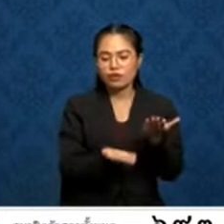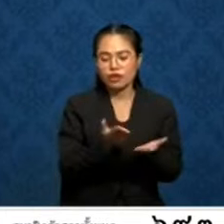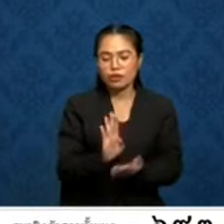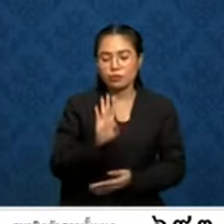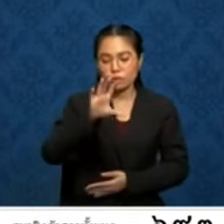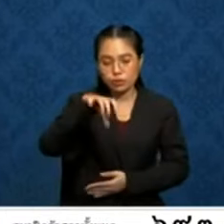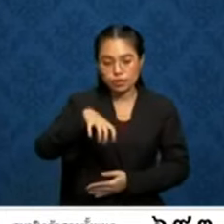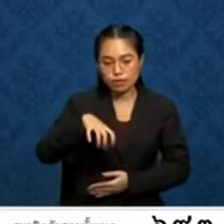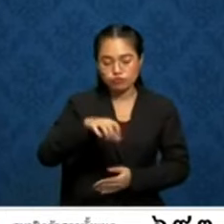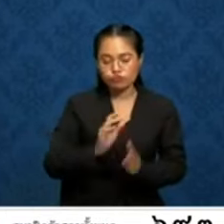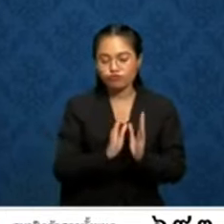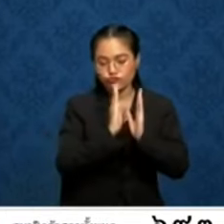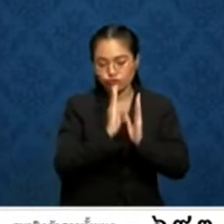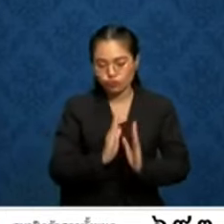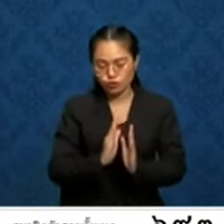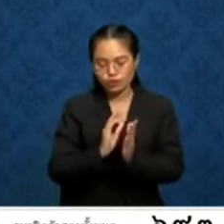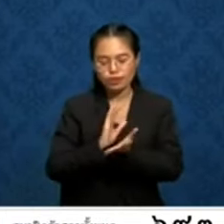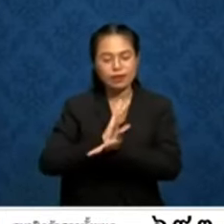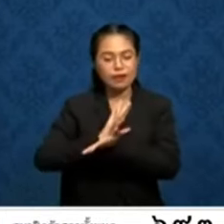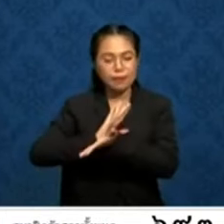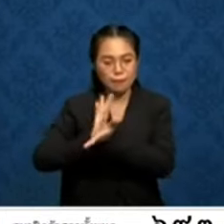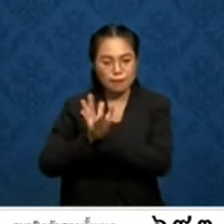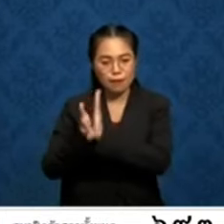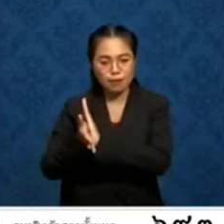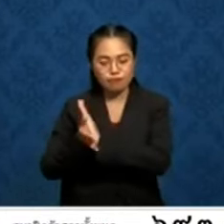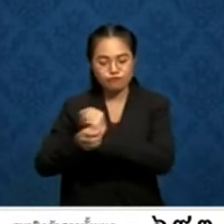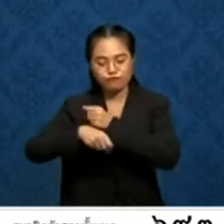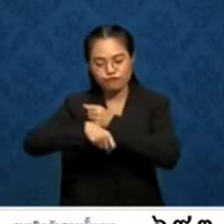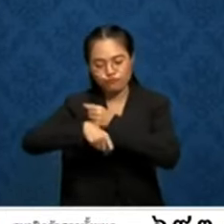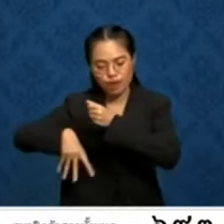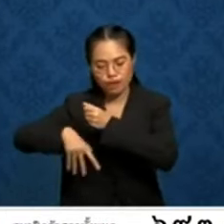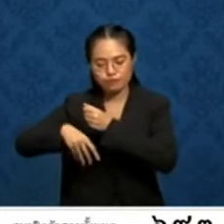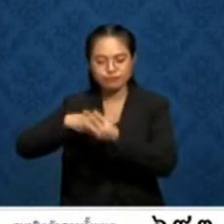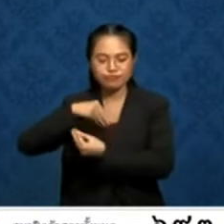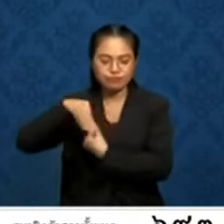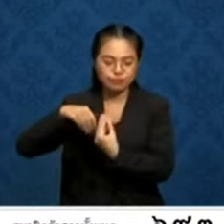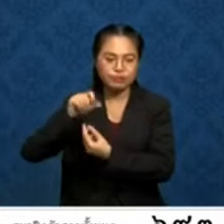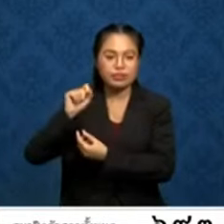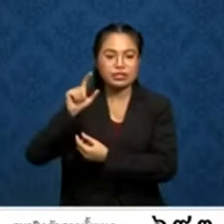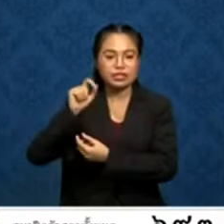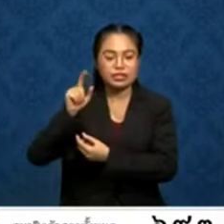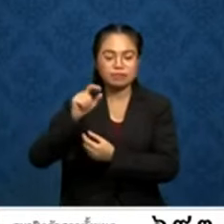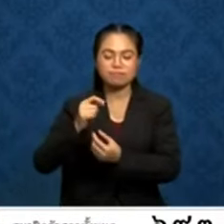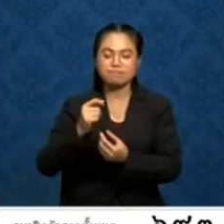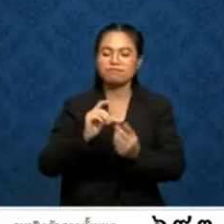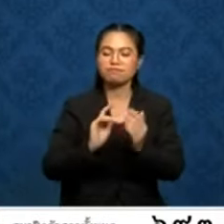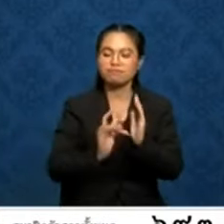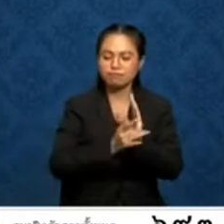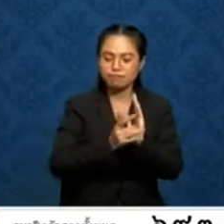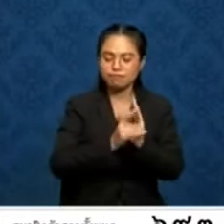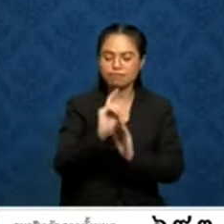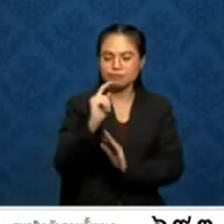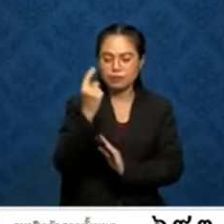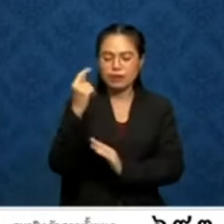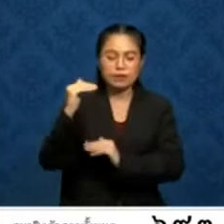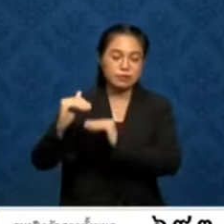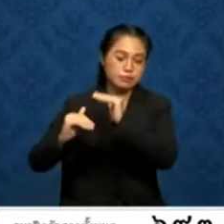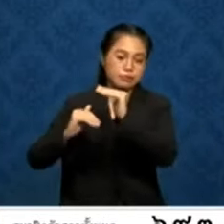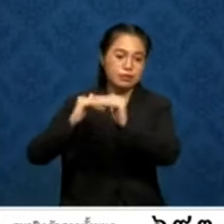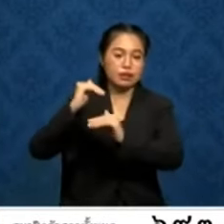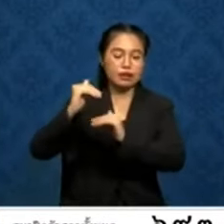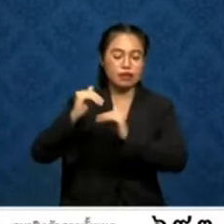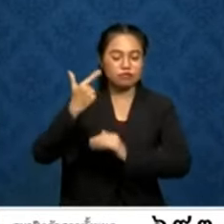ปรับโครงสร้างเศรษฐกิจการพัฒนาเครื่องยนต์ทางเศรษฐกิจใหม่ๆการยกระดับภูมิปัญญา